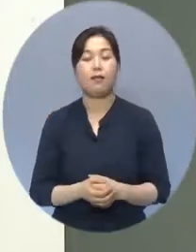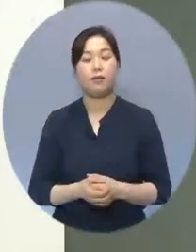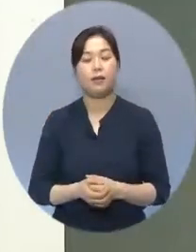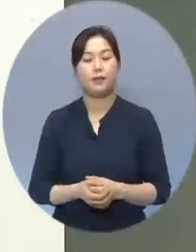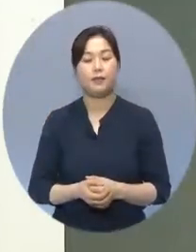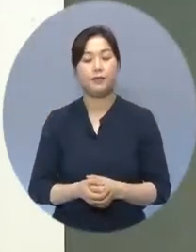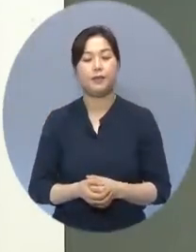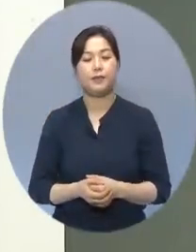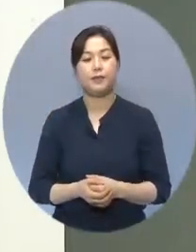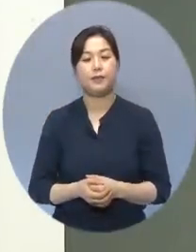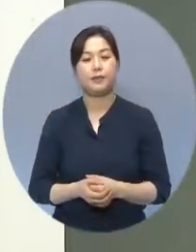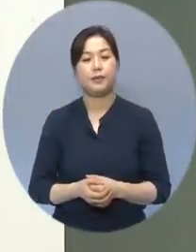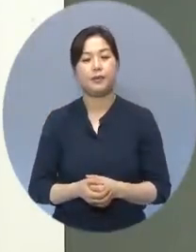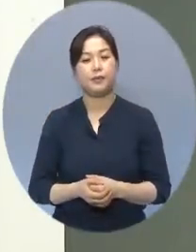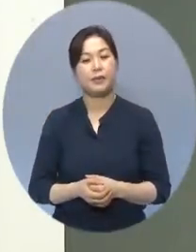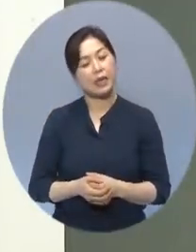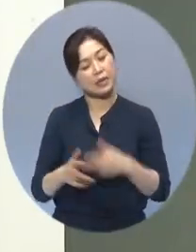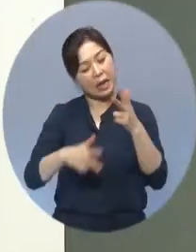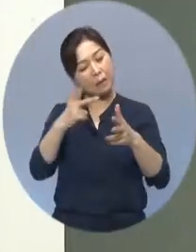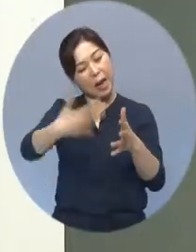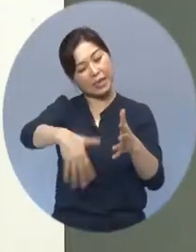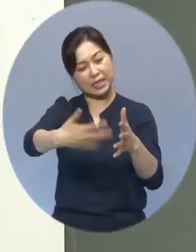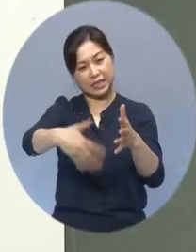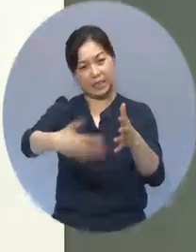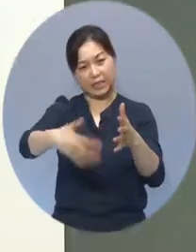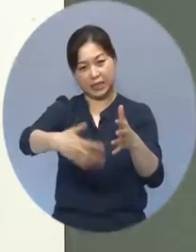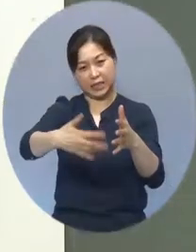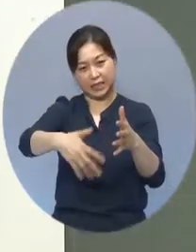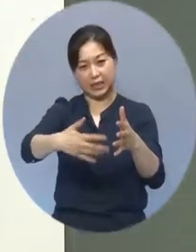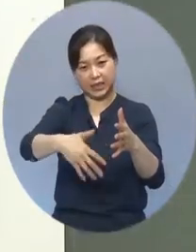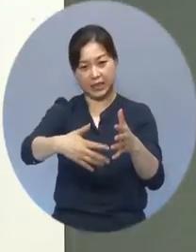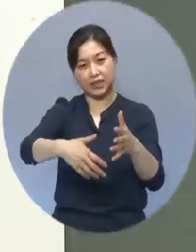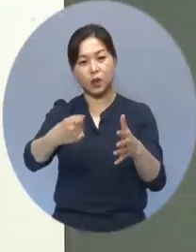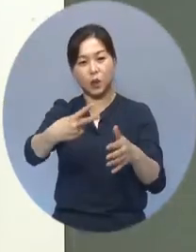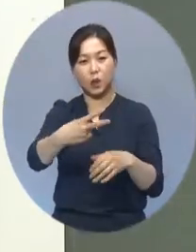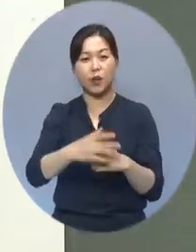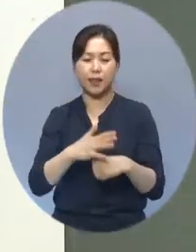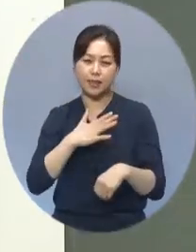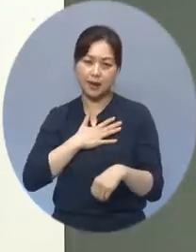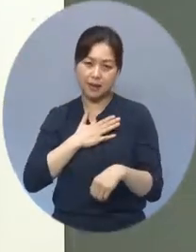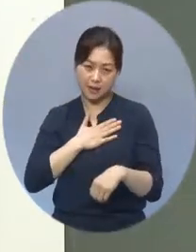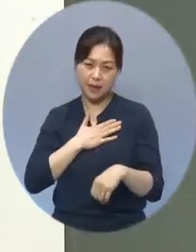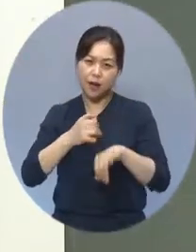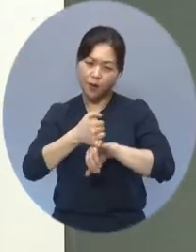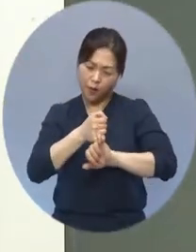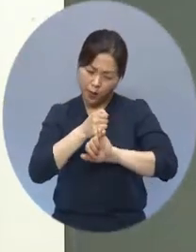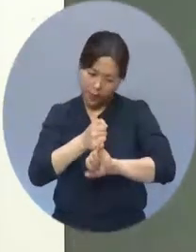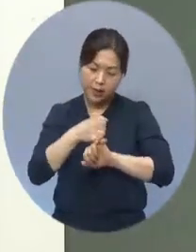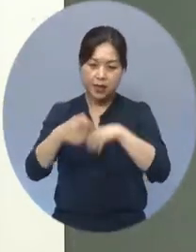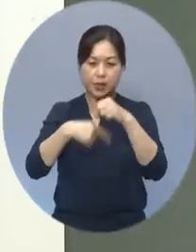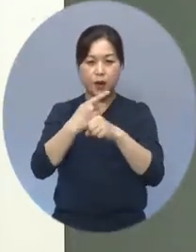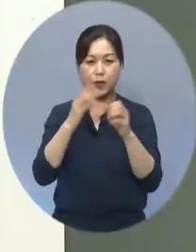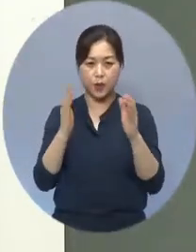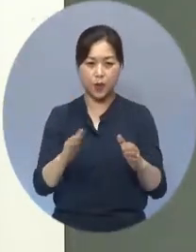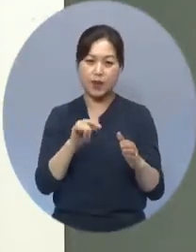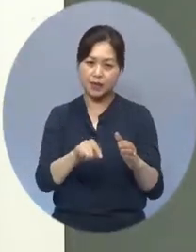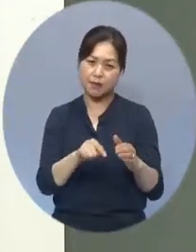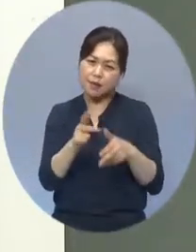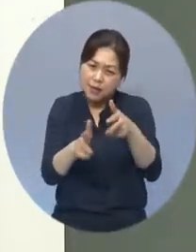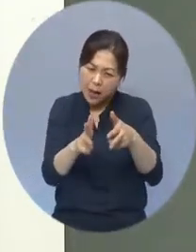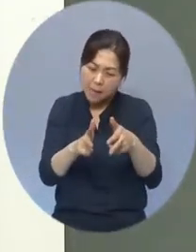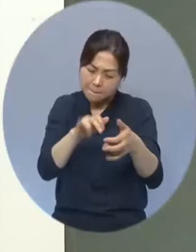네. 그동안에 못다 한 사업이나 네. 내가 꼭 남은 임기 동안에 이걸